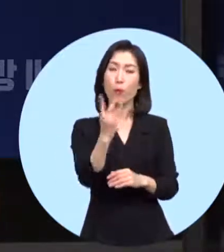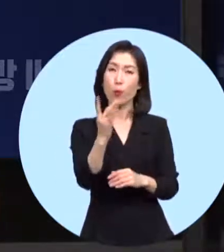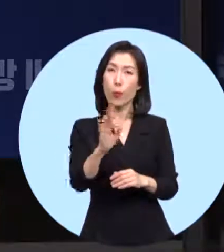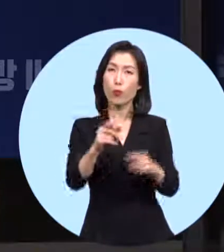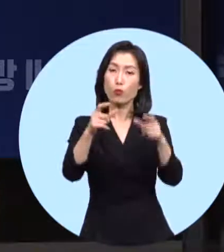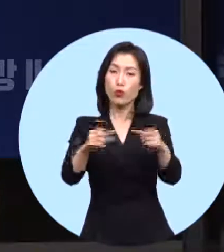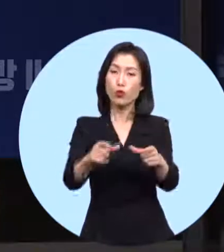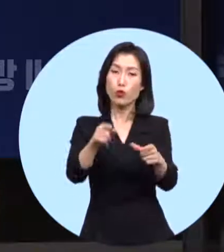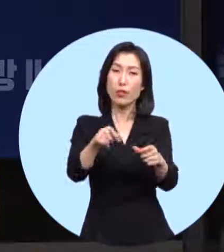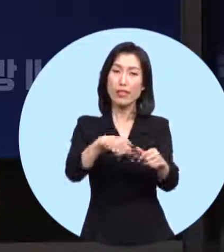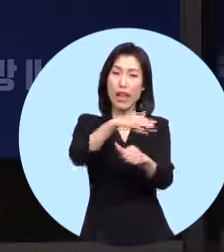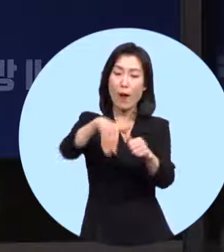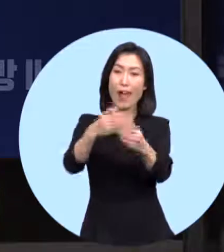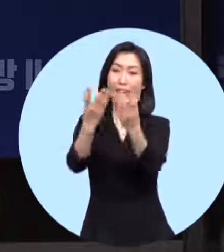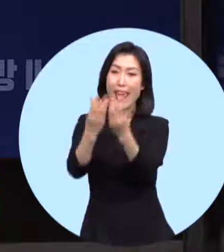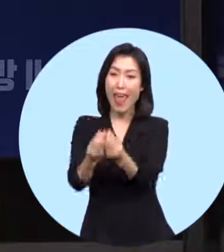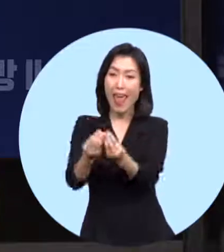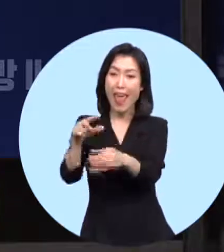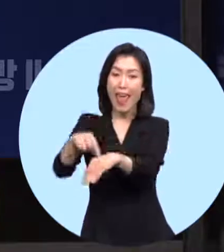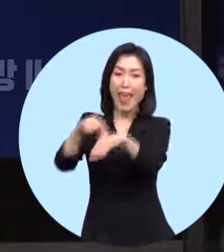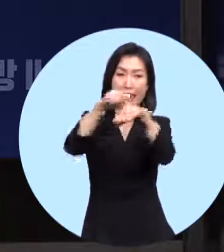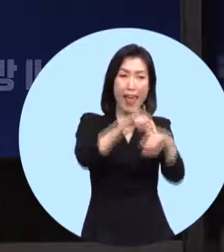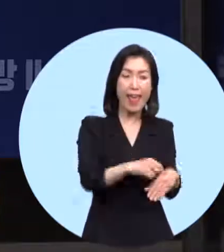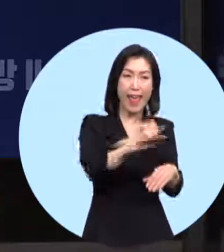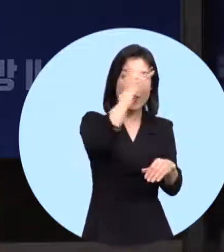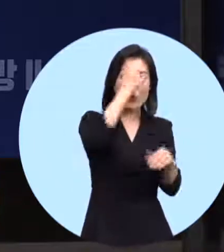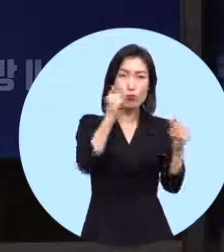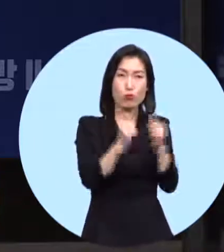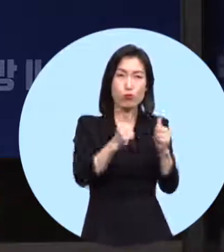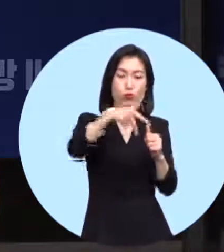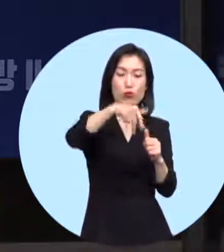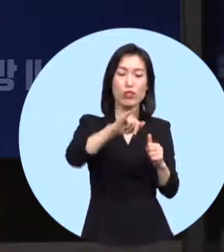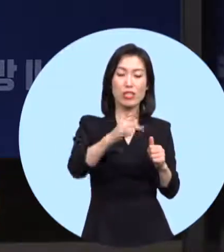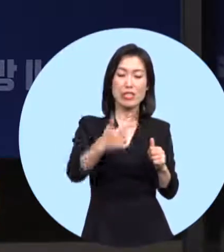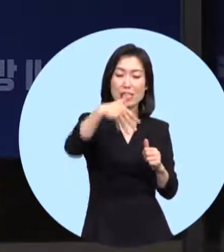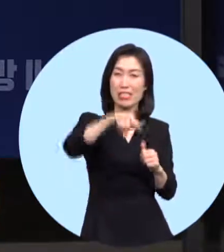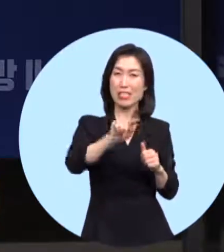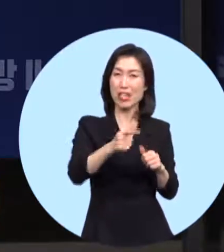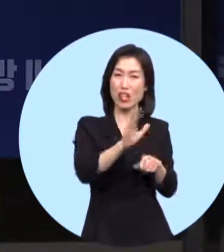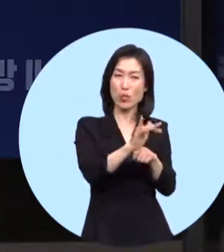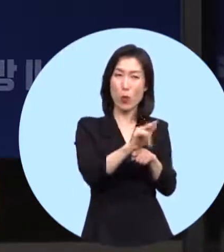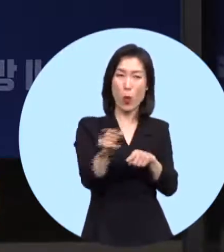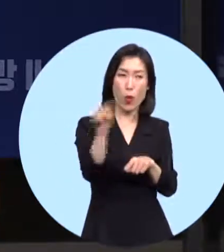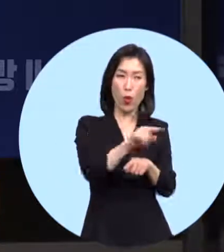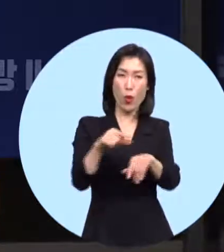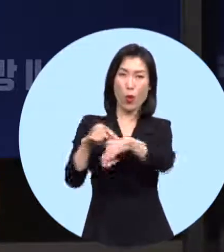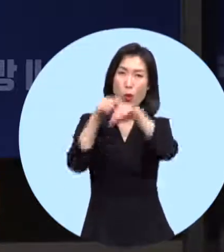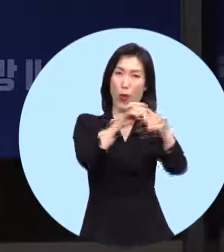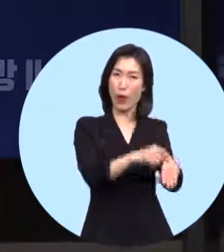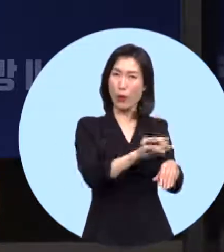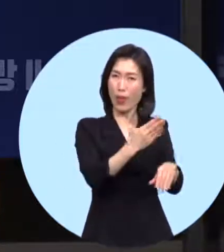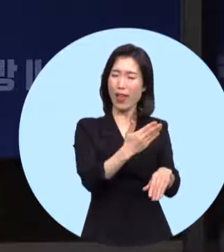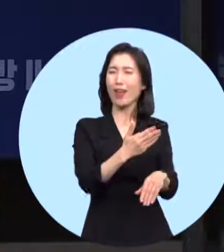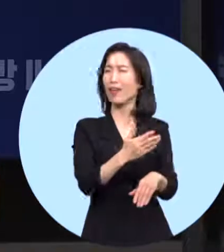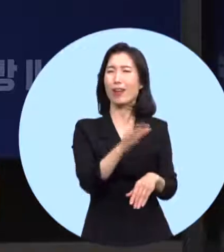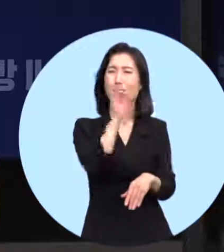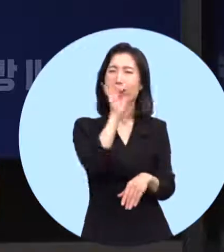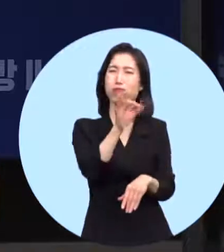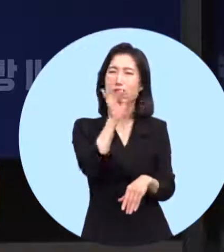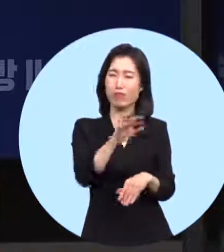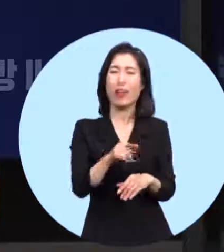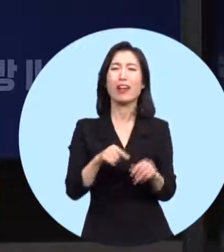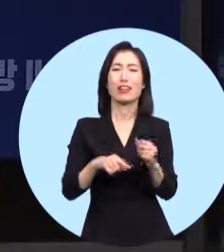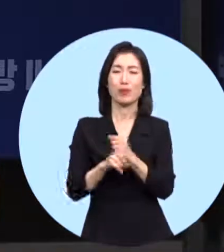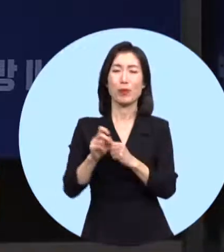예를 들면 진천에 가서 그대로 적용될 수 없다고 생각을 합니다. 그 얘기는 또 반대로 얘기하면은 이 지역